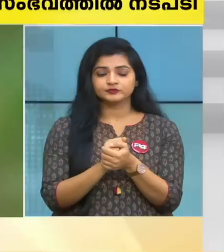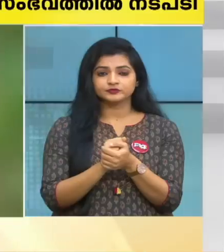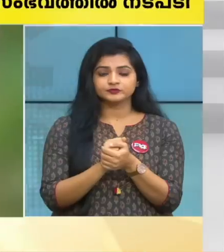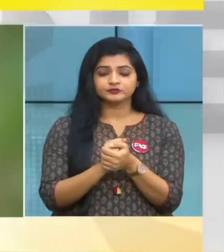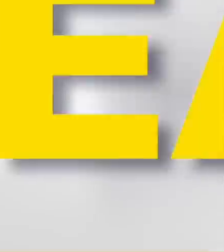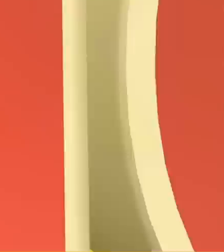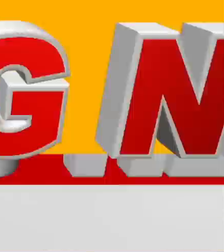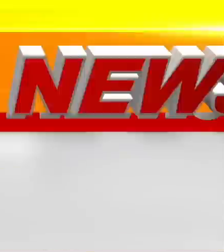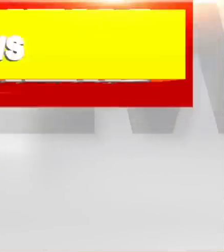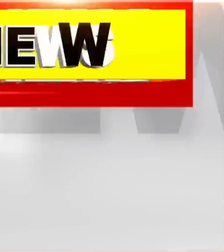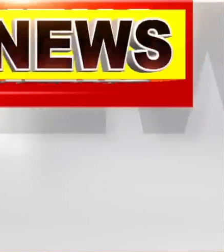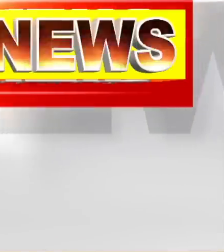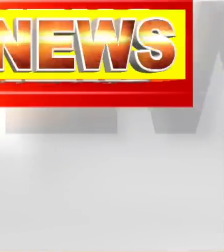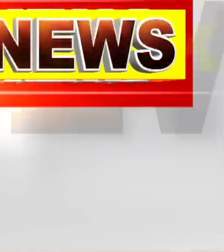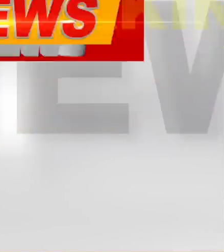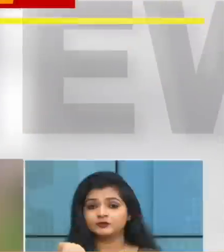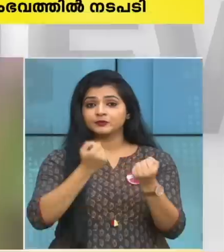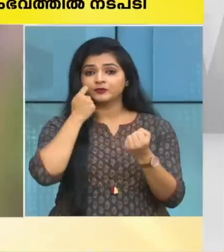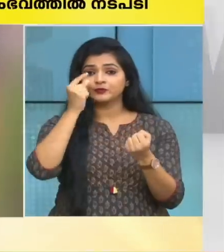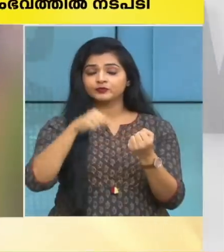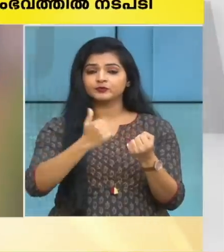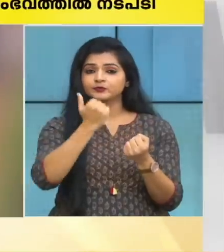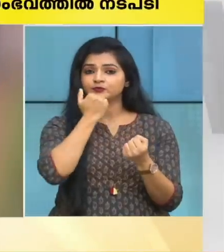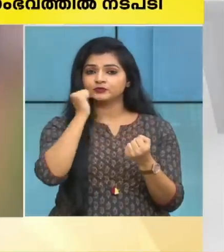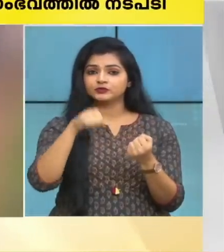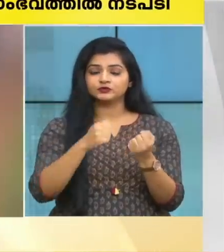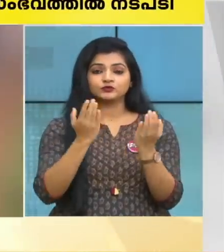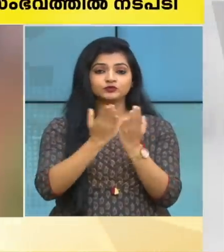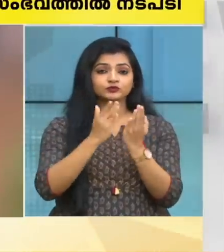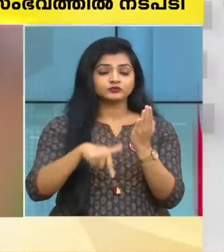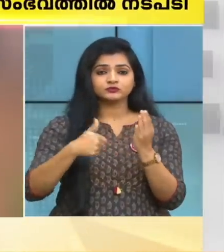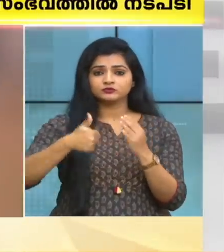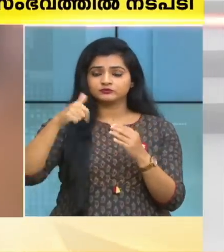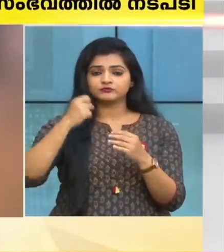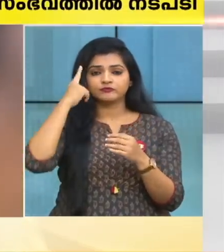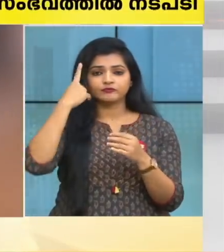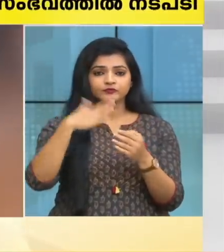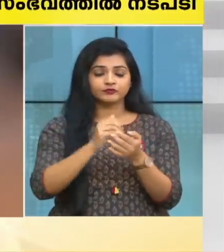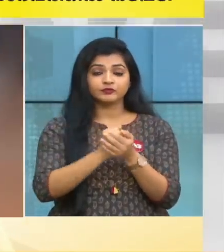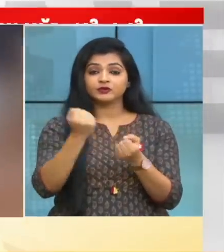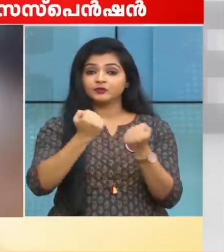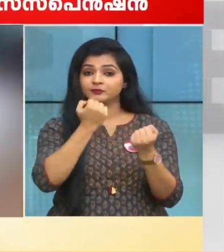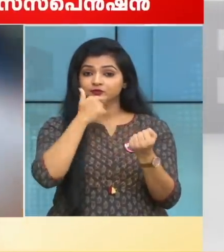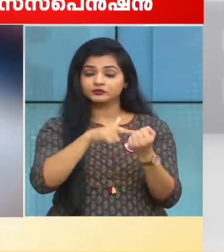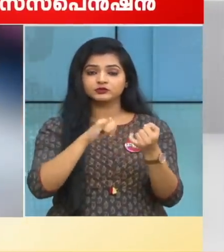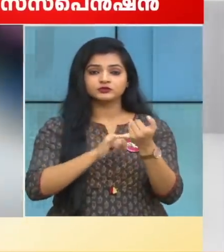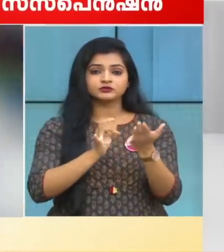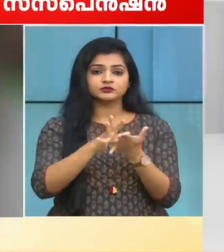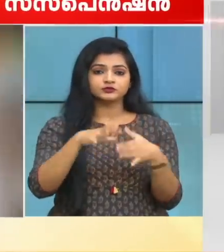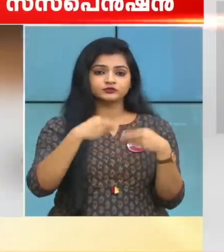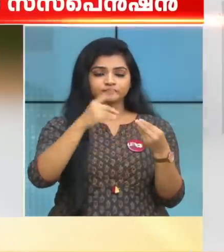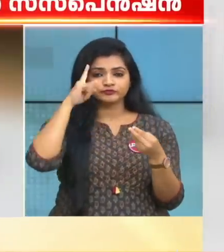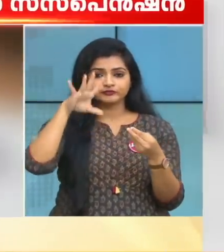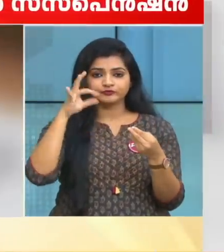പ്രാഥമികമായ ഒരു അന്വേഷണത്തിൽ ഈ ഡ്രൈവർക്ക് വീഴ്ച പറ്റിയതായി സ്കൂൾ അധികൃതർക്ക് ബോധ്യപ്പെട്ടിട്ടുണ്ട്. അതിനാലാണ് ഈ സസ്പെൻഡ് ചെയ്യാനുള്ള ഒരു തീരുമാനത്തിലേക്ക്